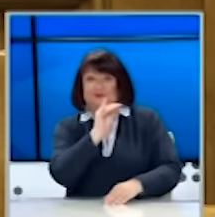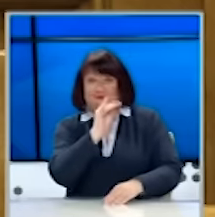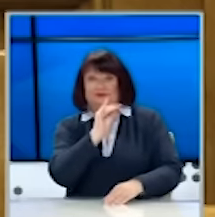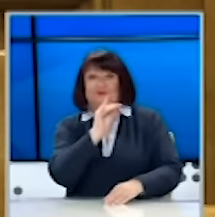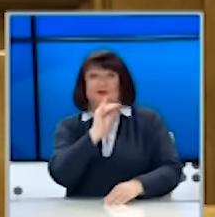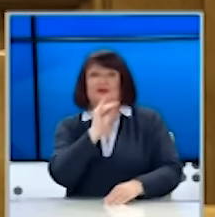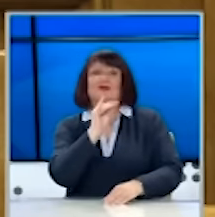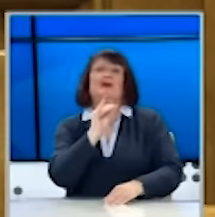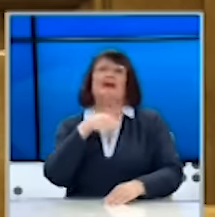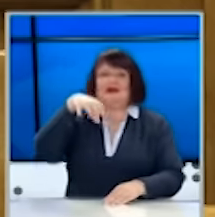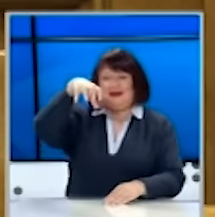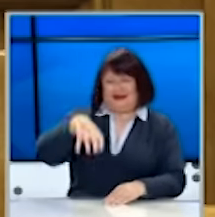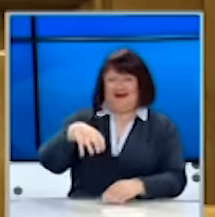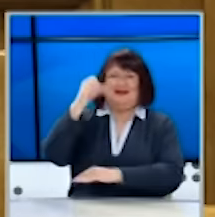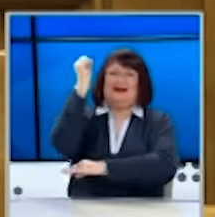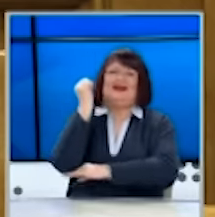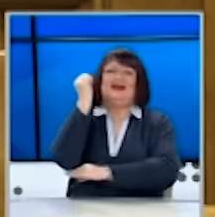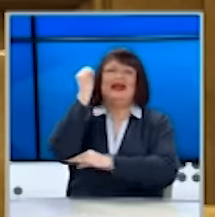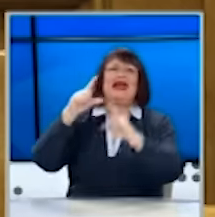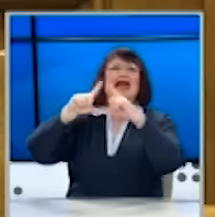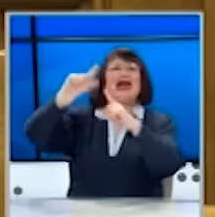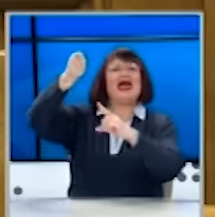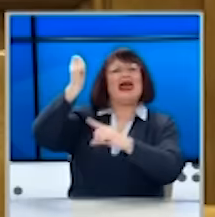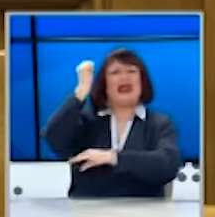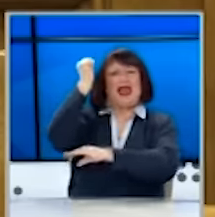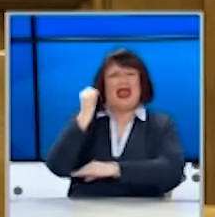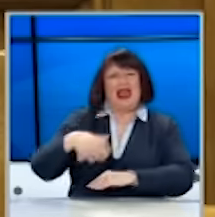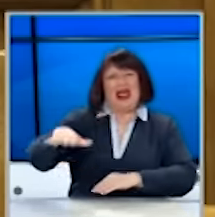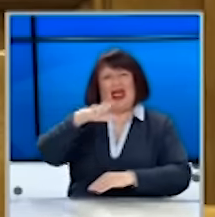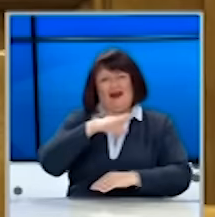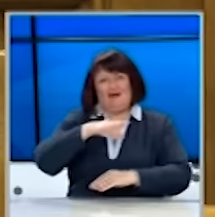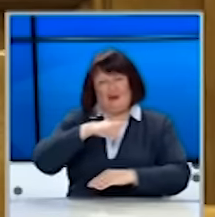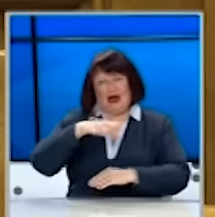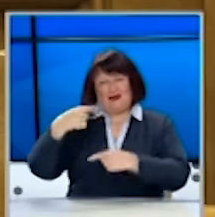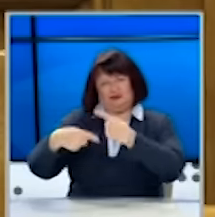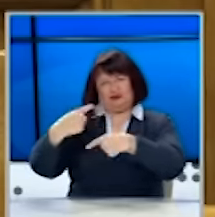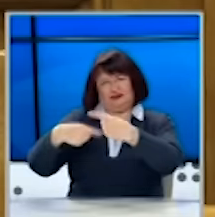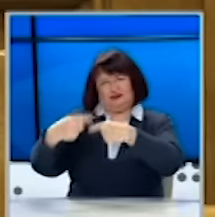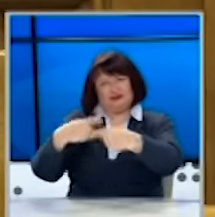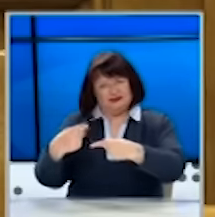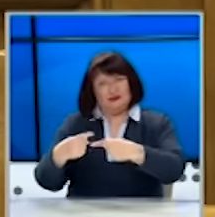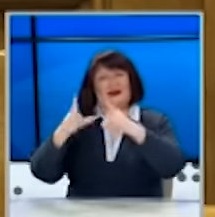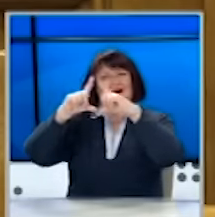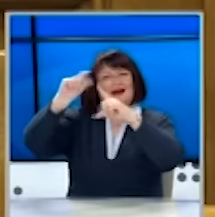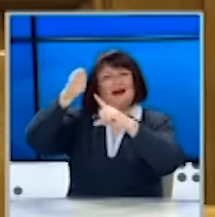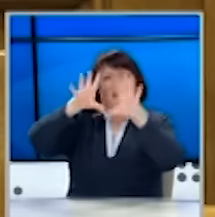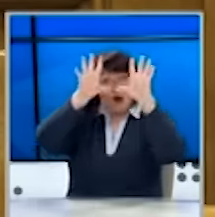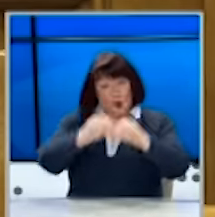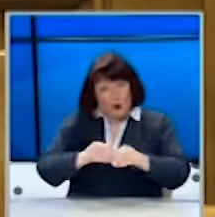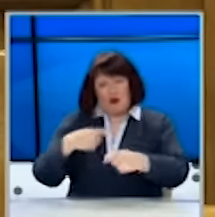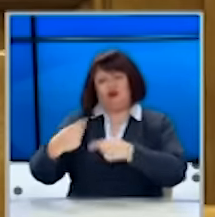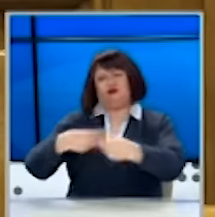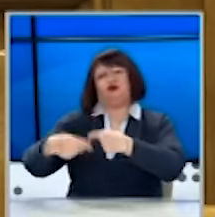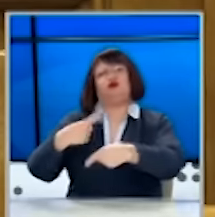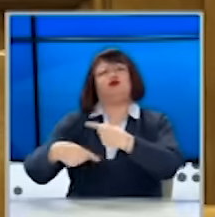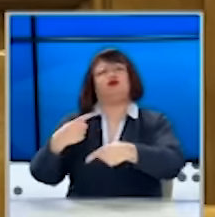γεννήτριες ρεύματος για τα αντλιοστάσια, ώστε αυτά να λειτουργούν ακόμα και σε περίπτωση διακοπής ρεύματος,